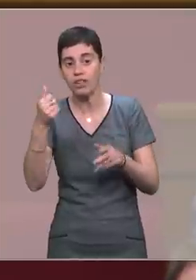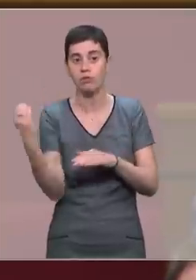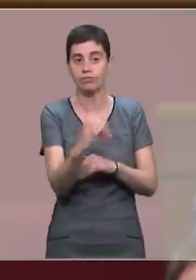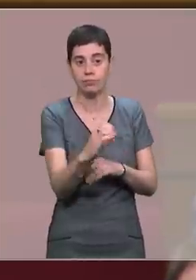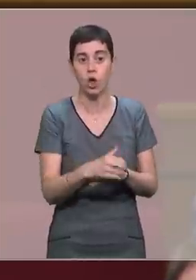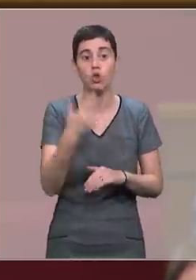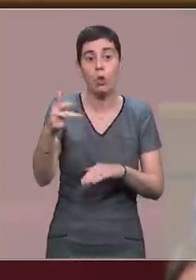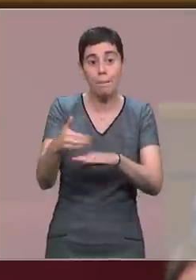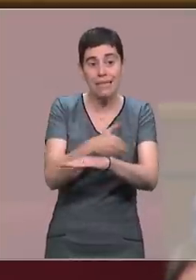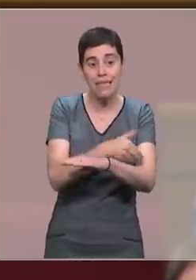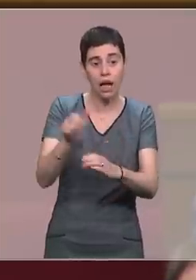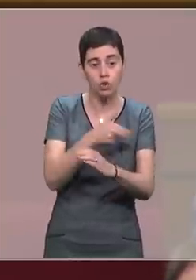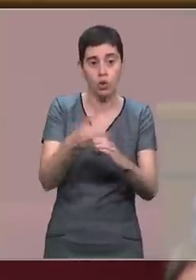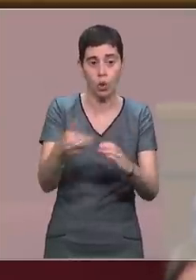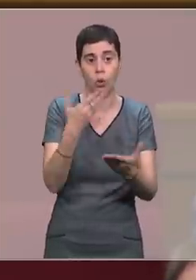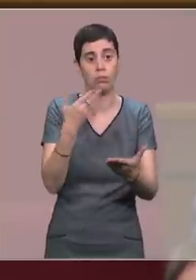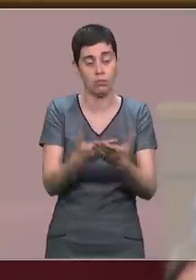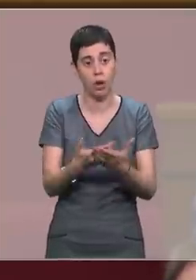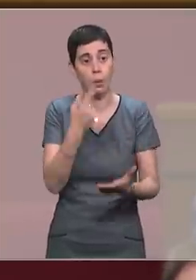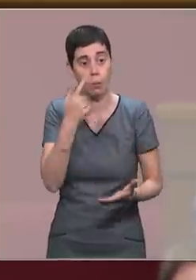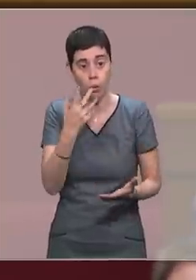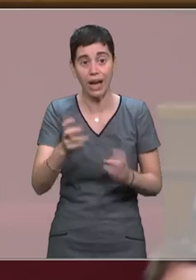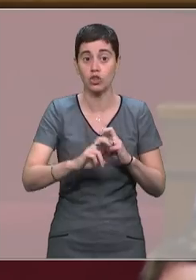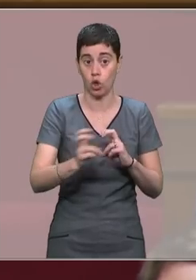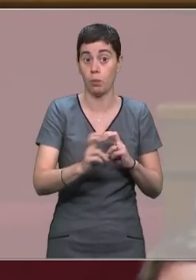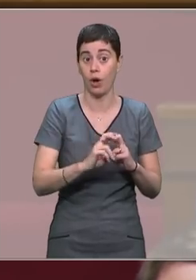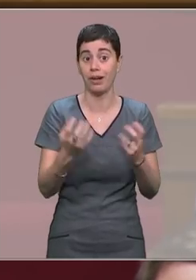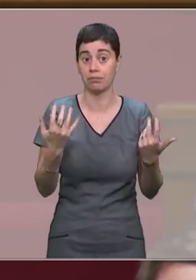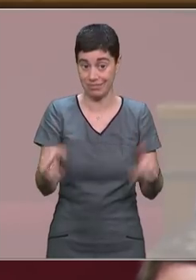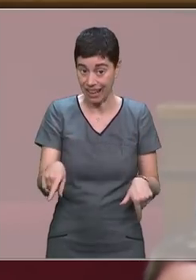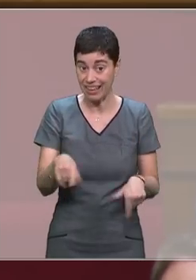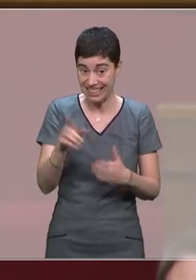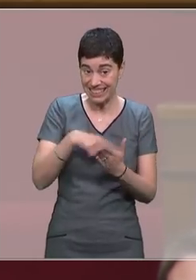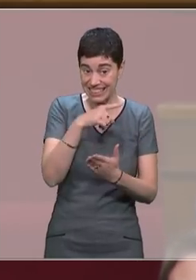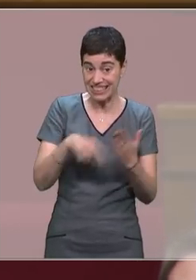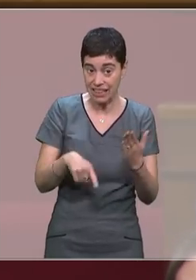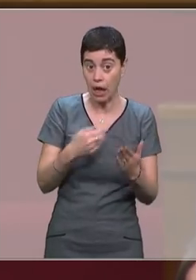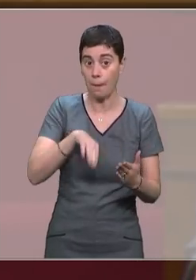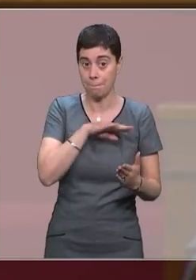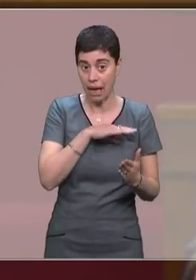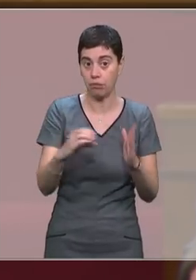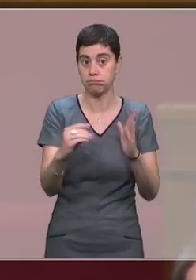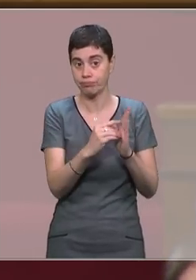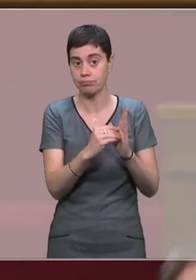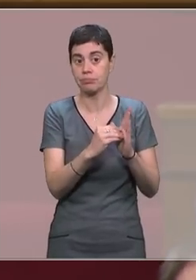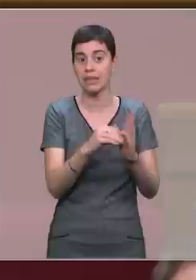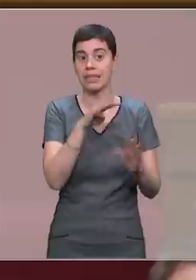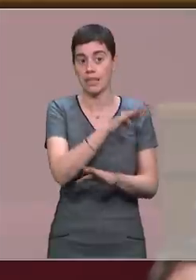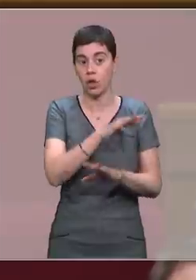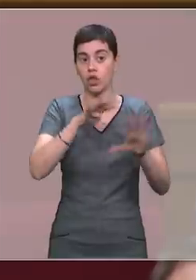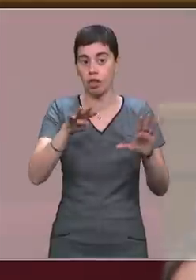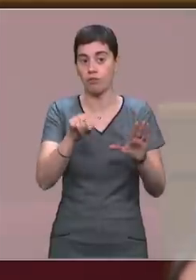de 3 milliards d'euros en faveur du transport ont été supprimés par 49.3 dans le cadre du